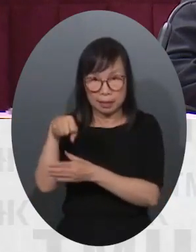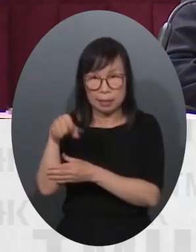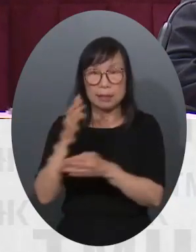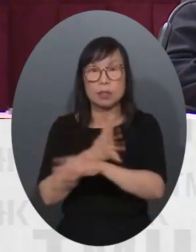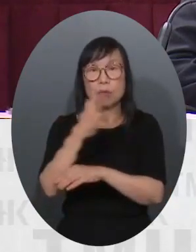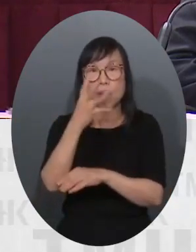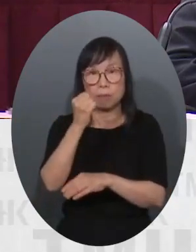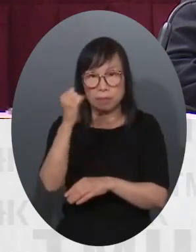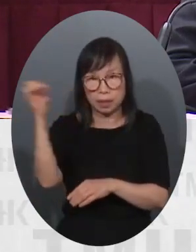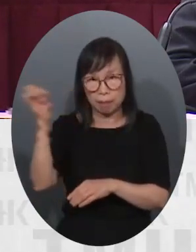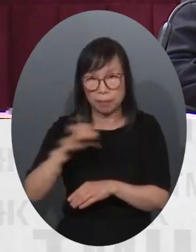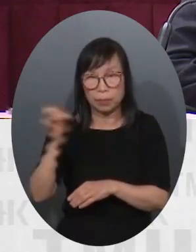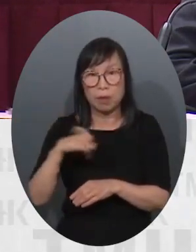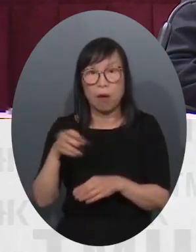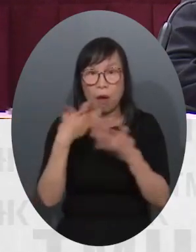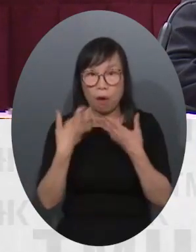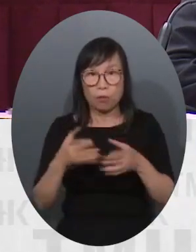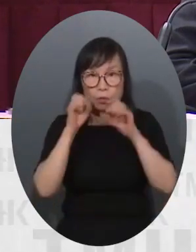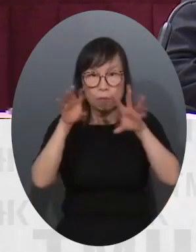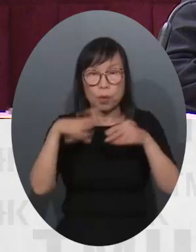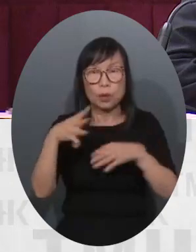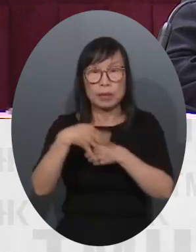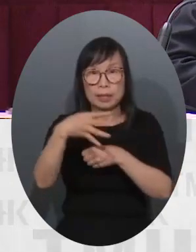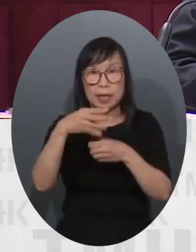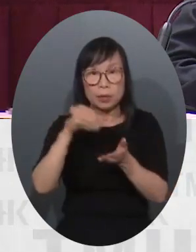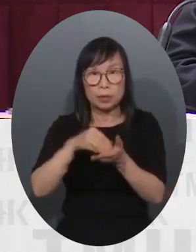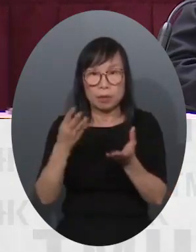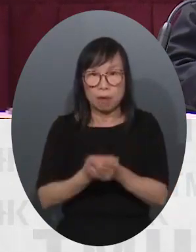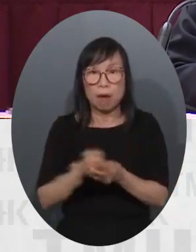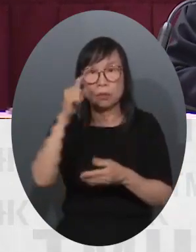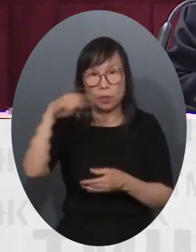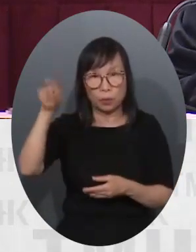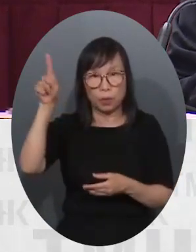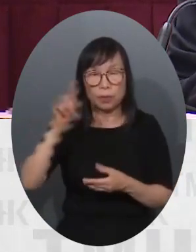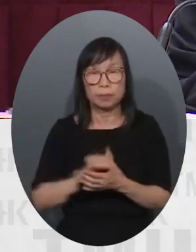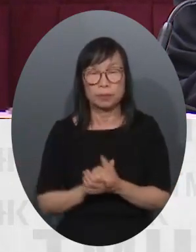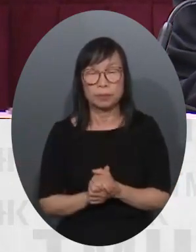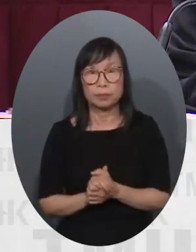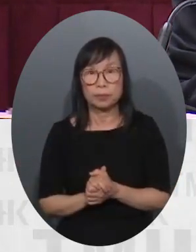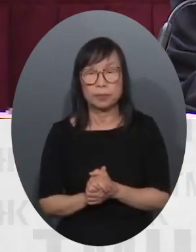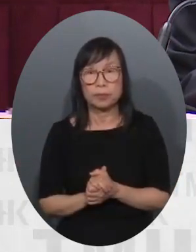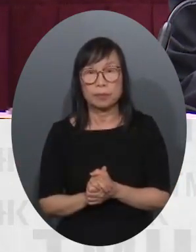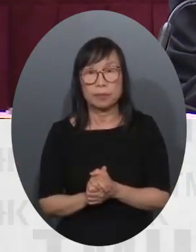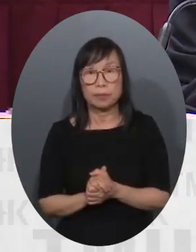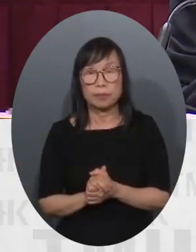過50%，我宣布第4(c) 決議案獲得通過。